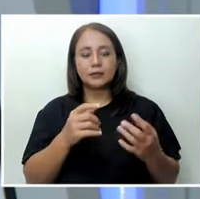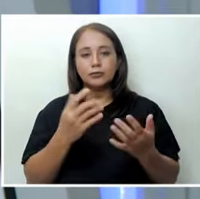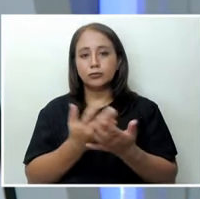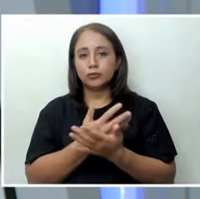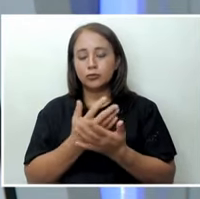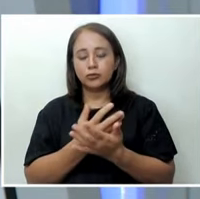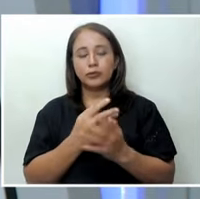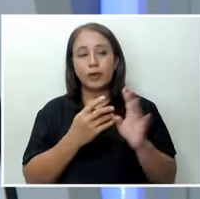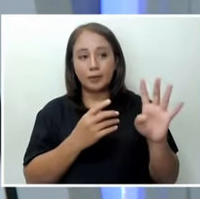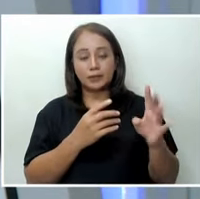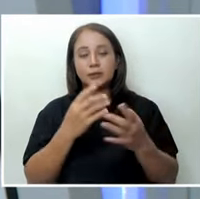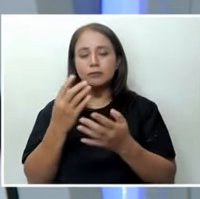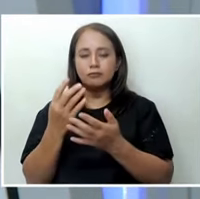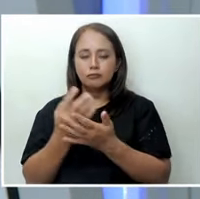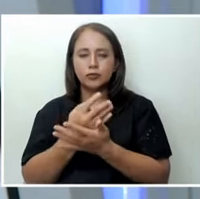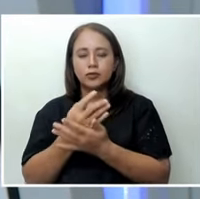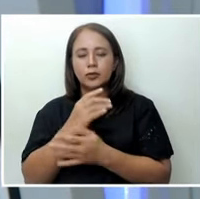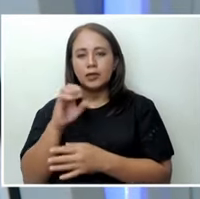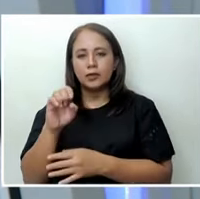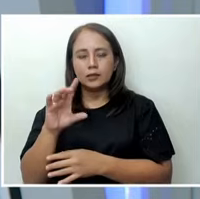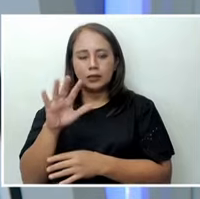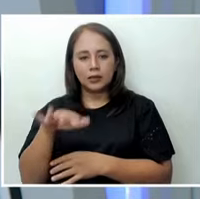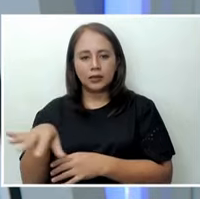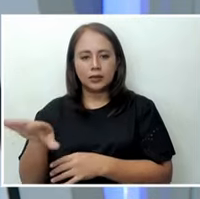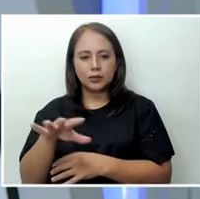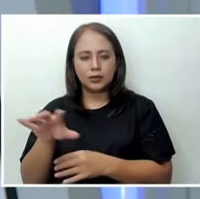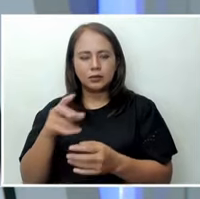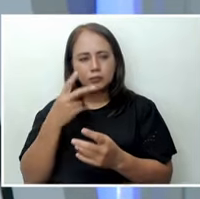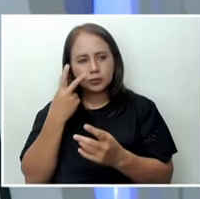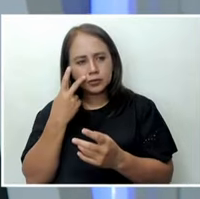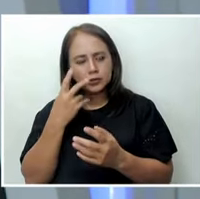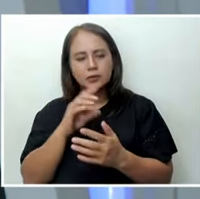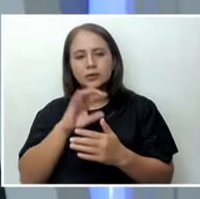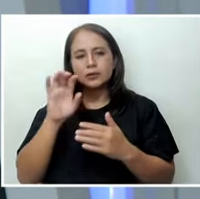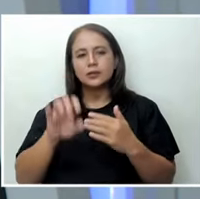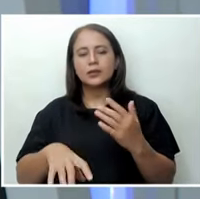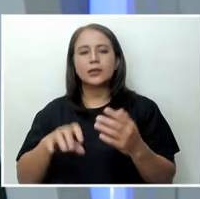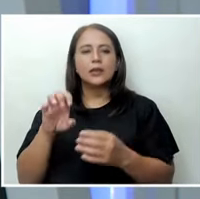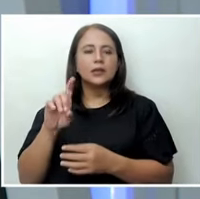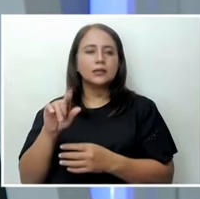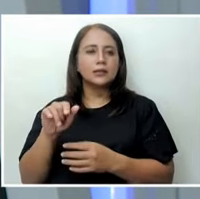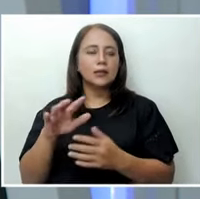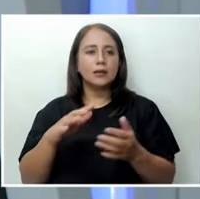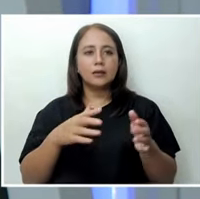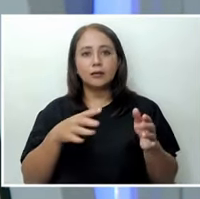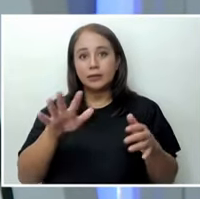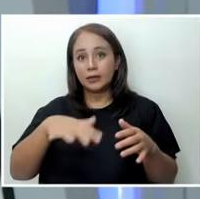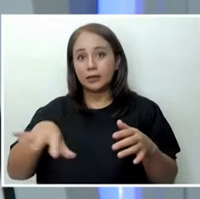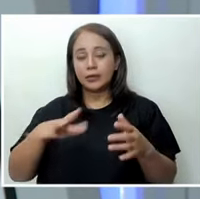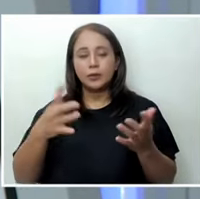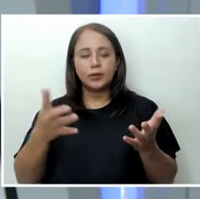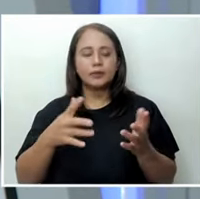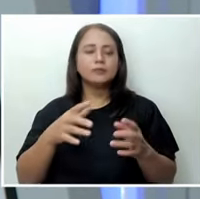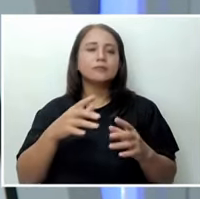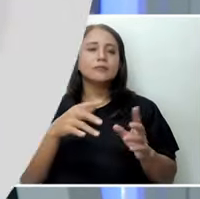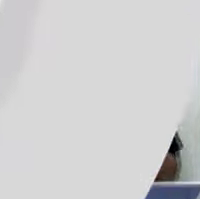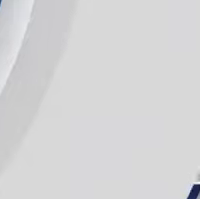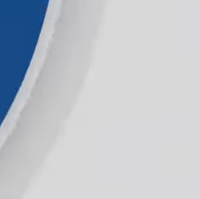bansa. Pinasilip din ang nakumpleto ng EDCA facility sa isang airbase sa Palawan. At live